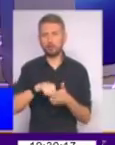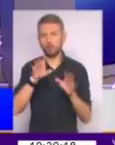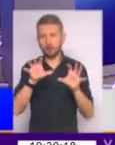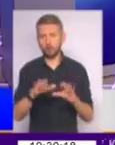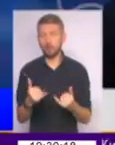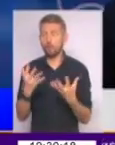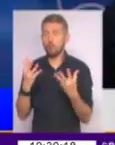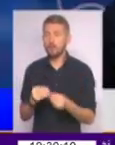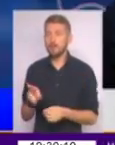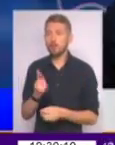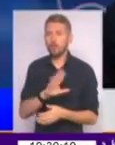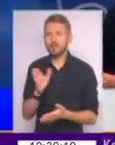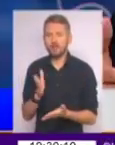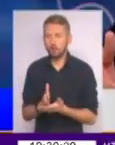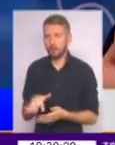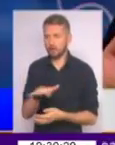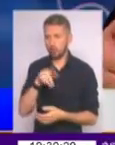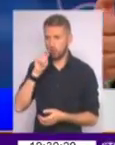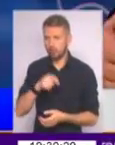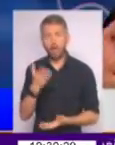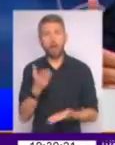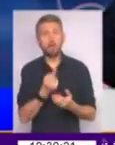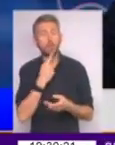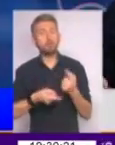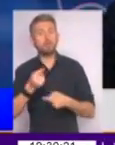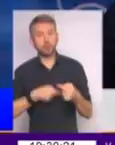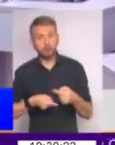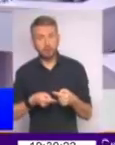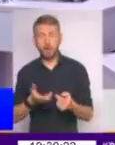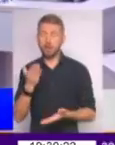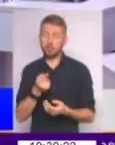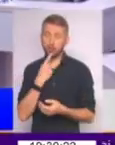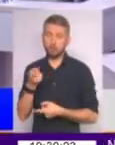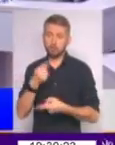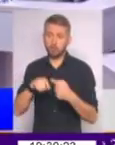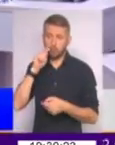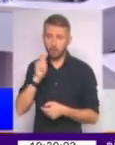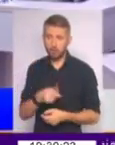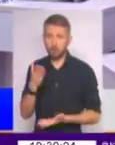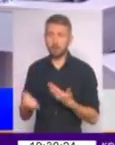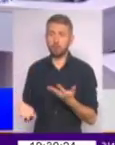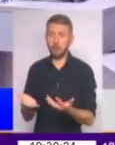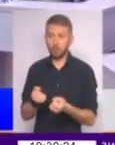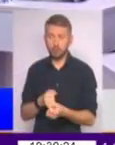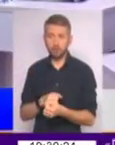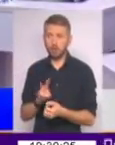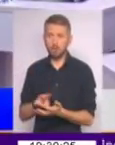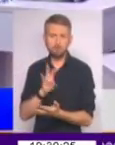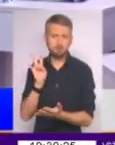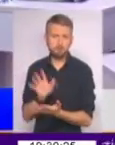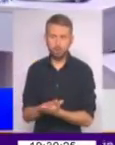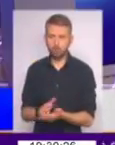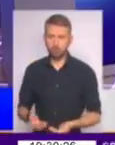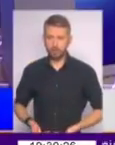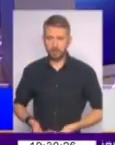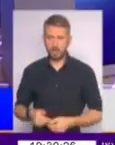не знаходиться на території України. Ну, якби він спробував повернутися? Якщо він спробував його в Україні, він отримав, мабуть, пожизненне заключення. Якщо